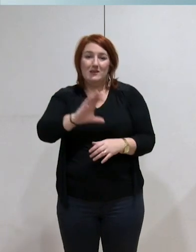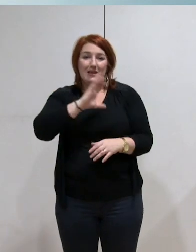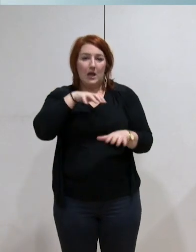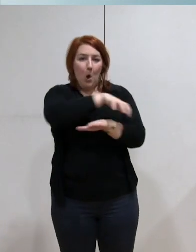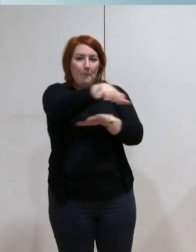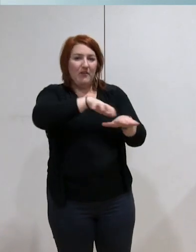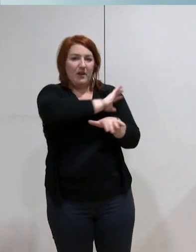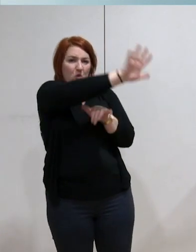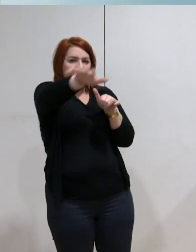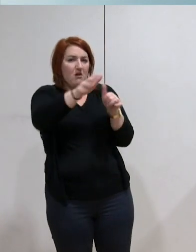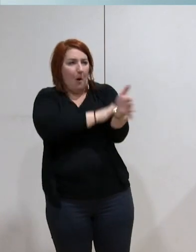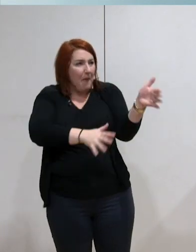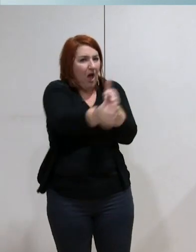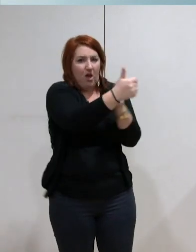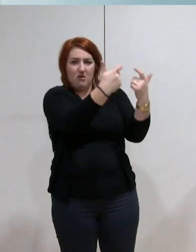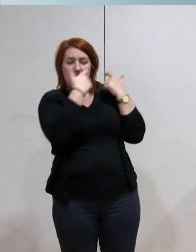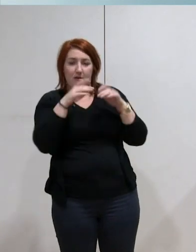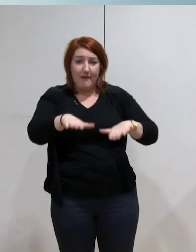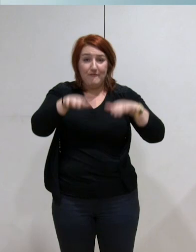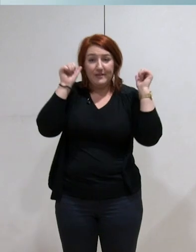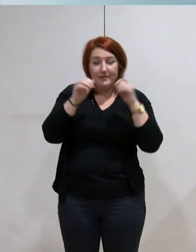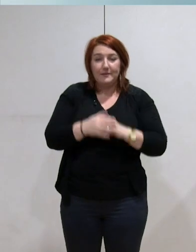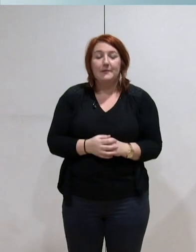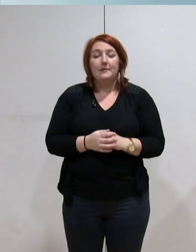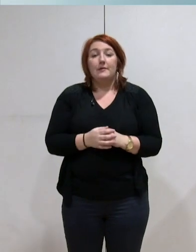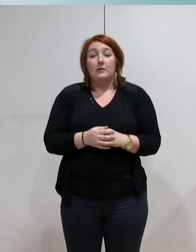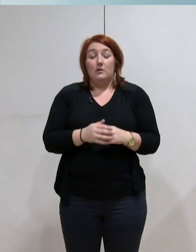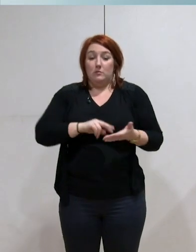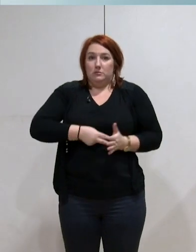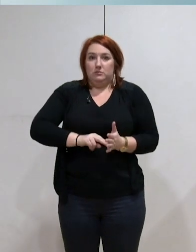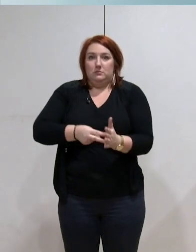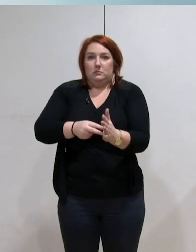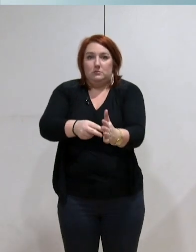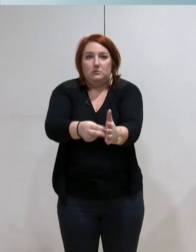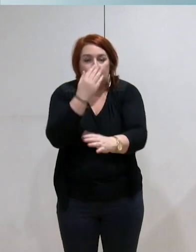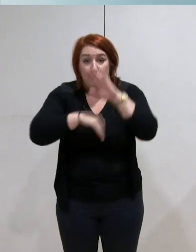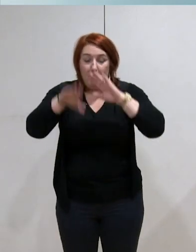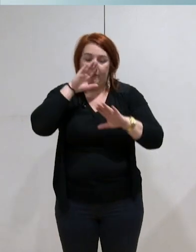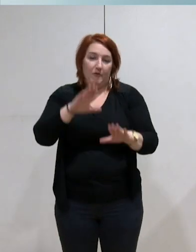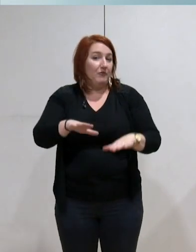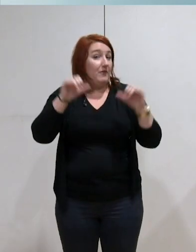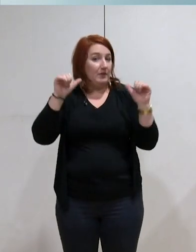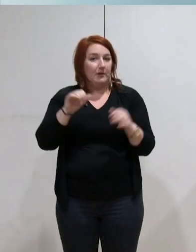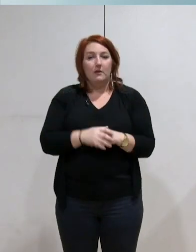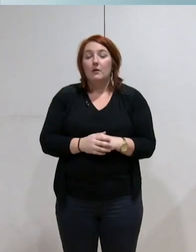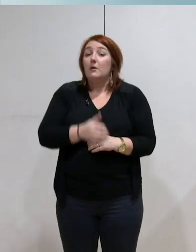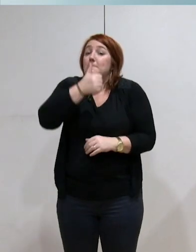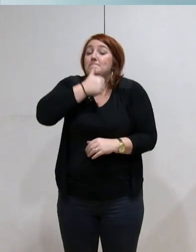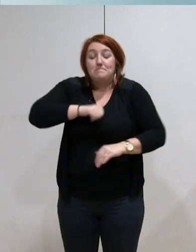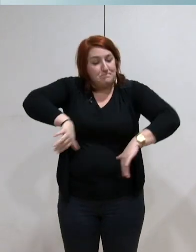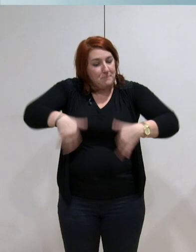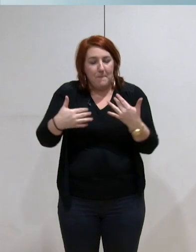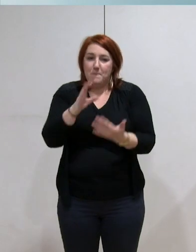d'austérité qui en découlerait face à ces contraintes inoui nous faisons le choix d'aller de l'avant